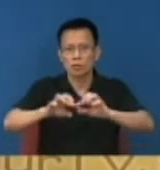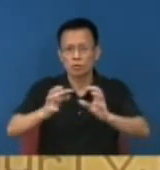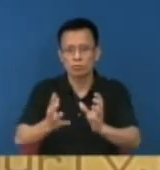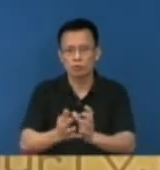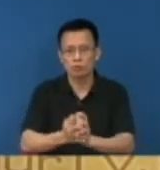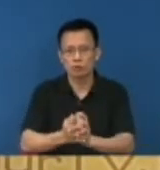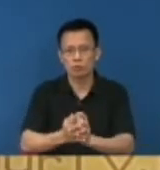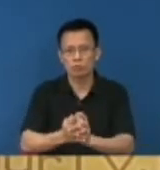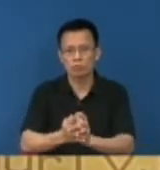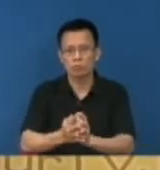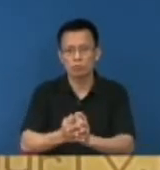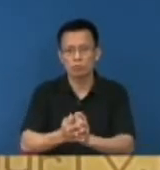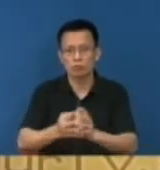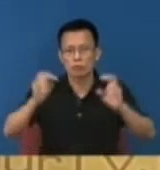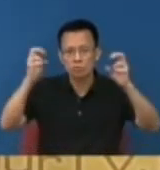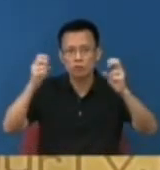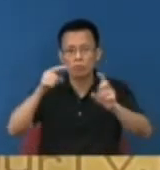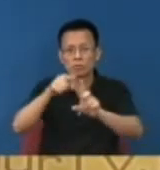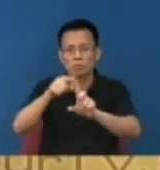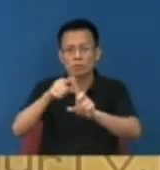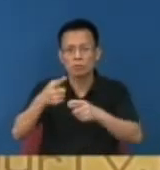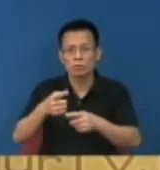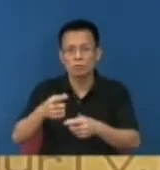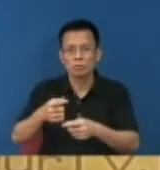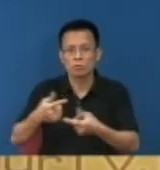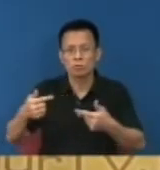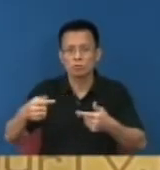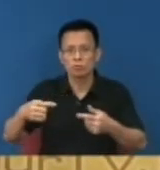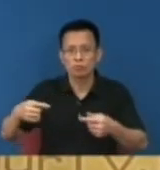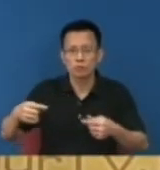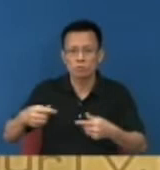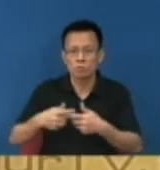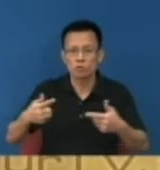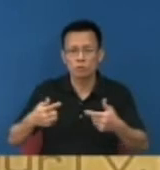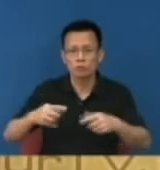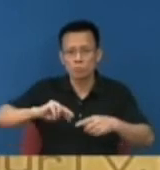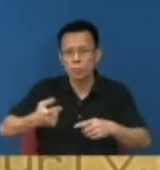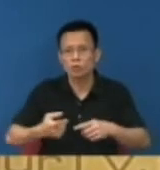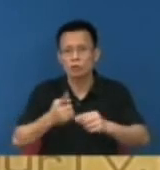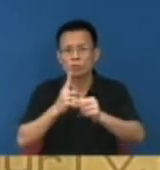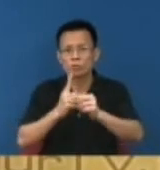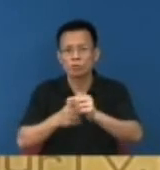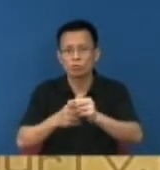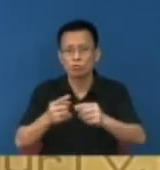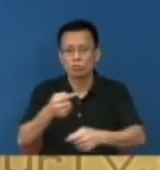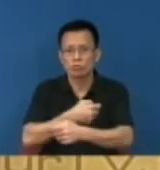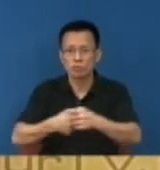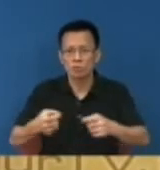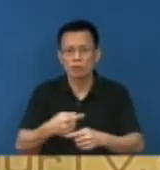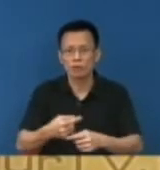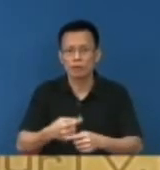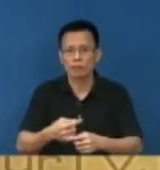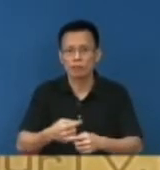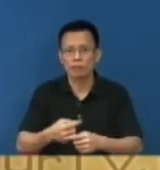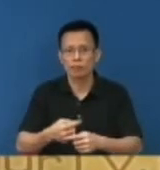綱越嚟越所謂中產化，亦都係講明咗民主黨除咗係向呢個中共嘅